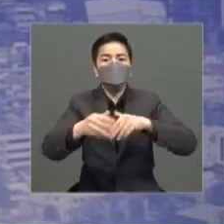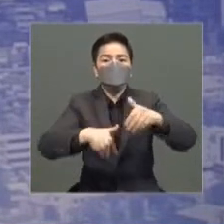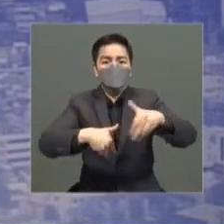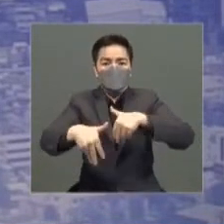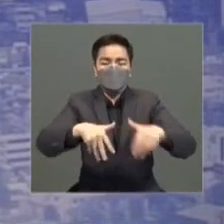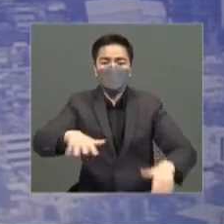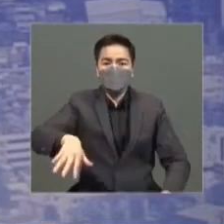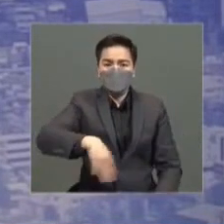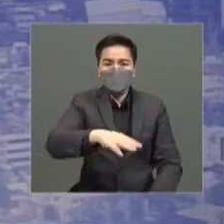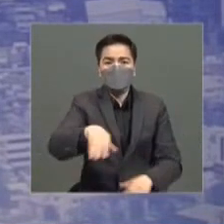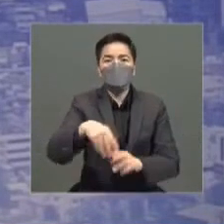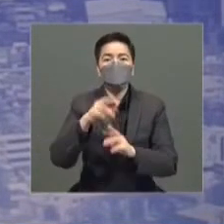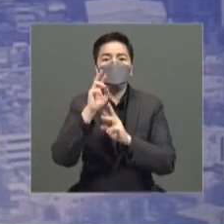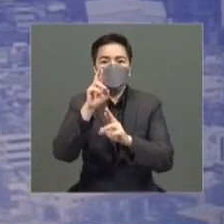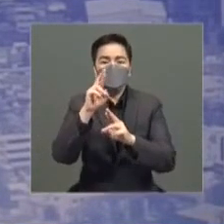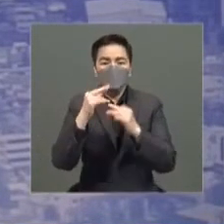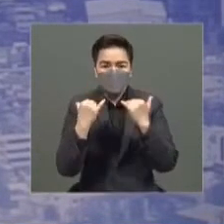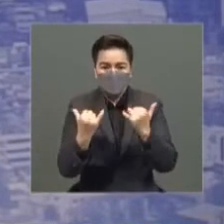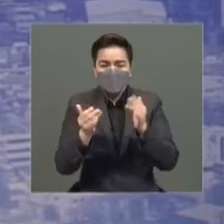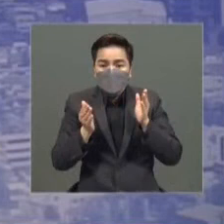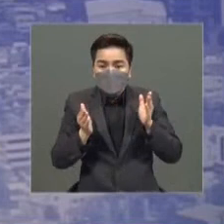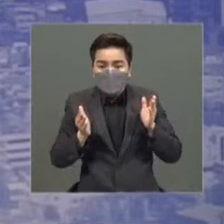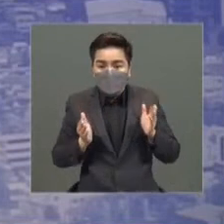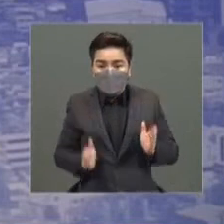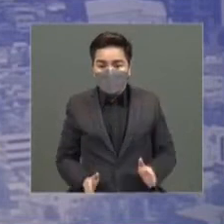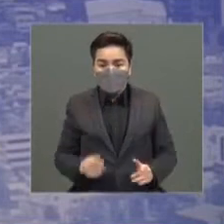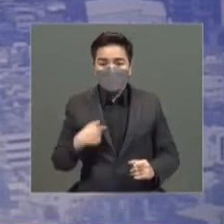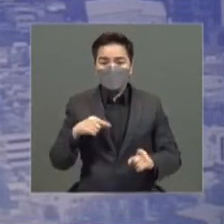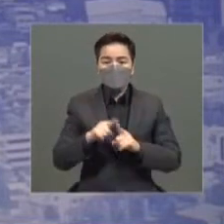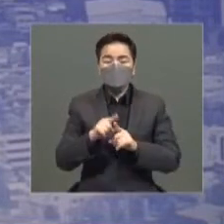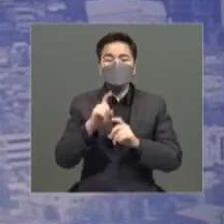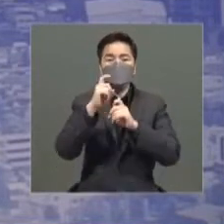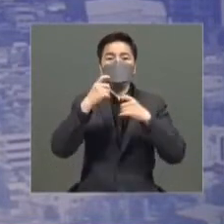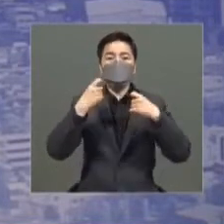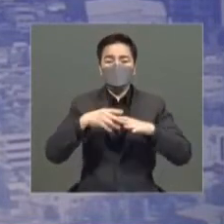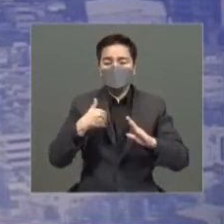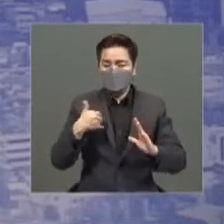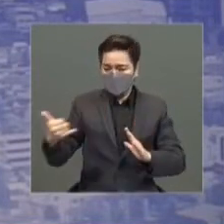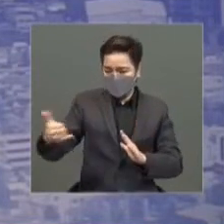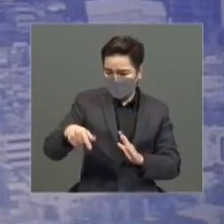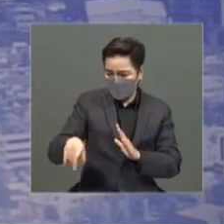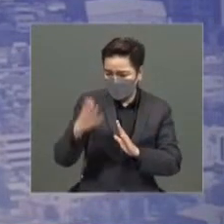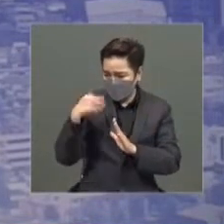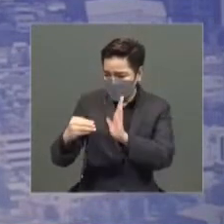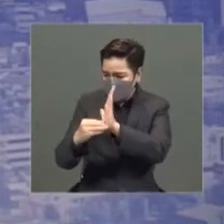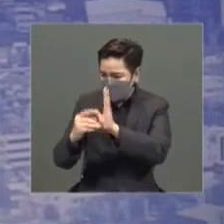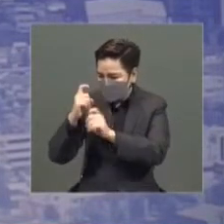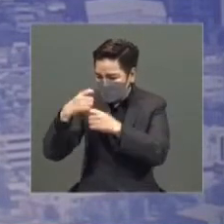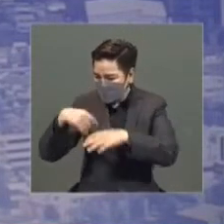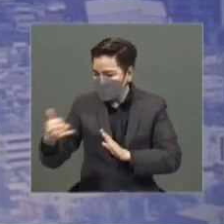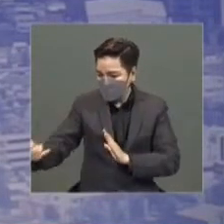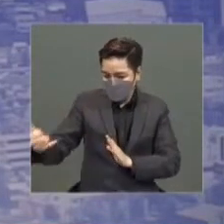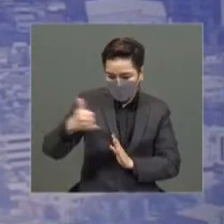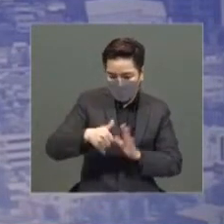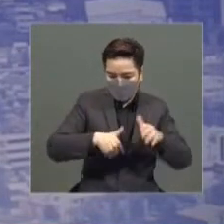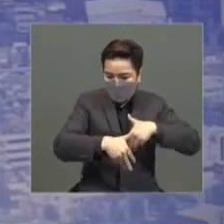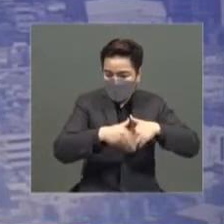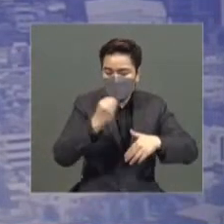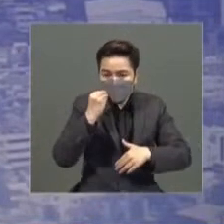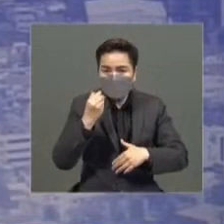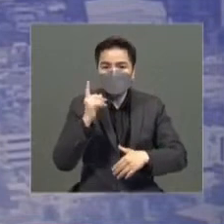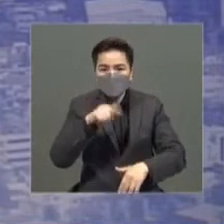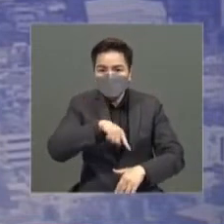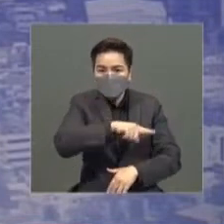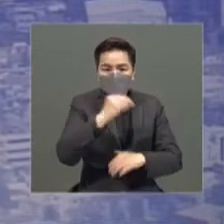นนั้นเฝ้าระวังนะคะว่าตอนนี้มีบุคคลพื้นที่เสี่ยงเดินทางเข้ามาในพื้นที่พี่น้องประชาชนในละแว